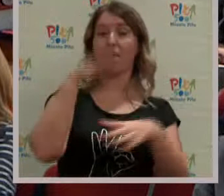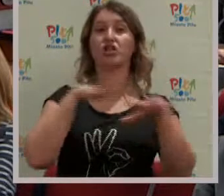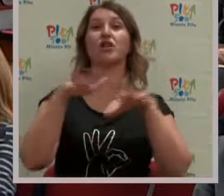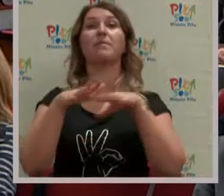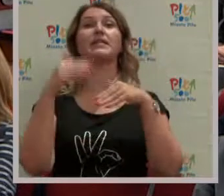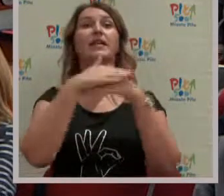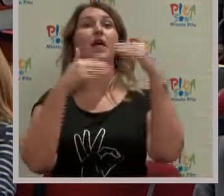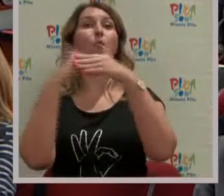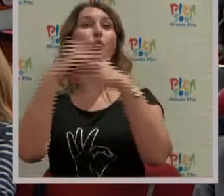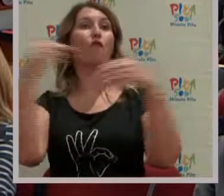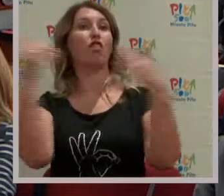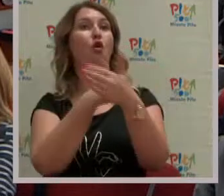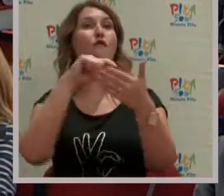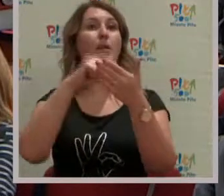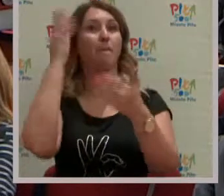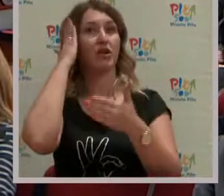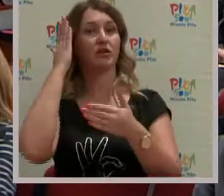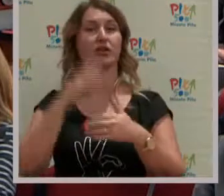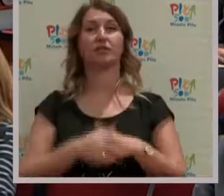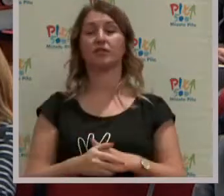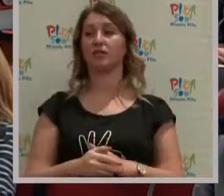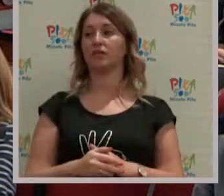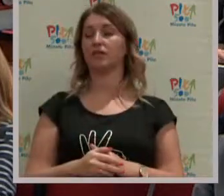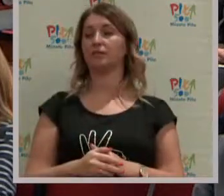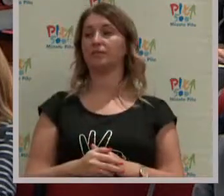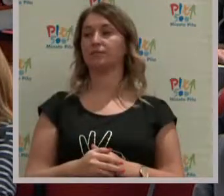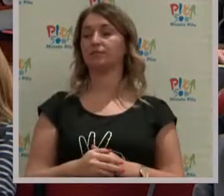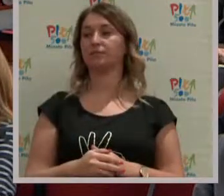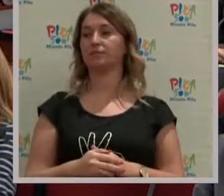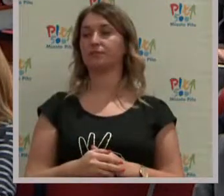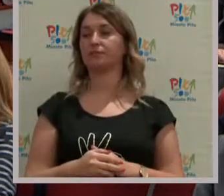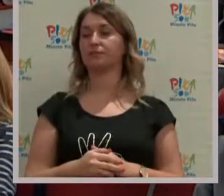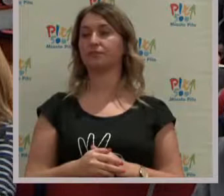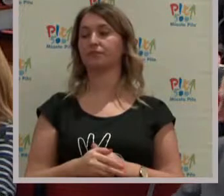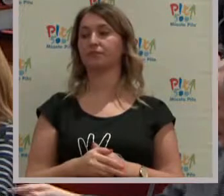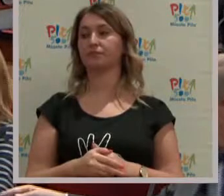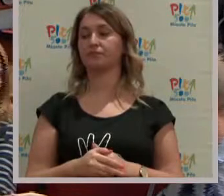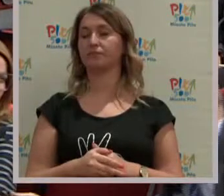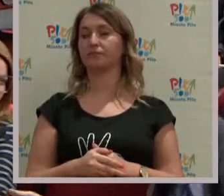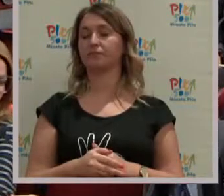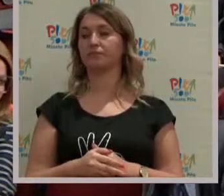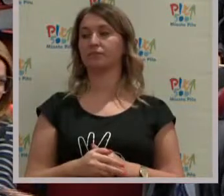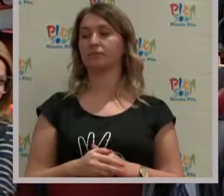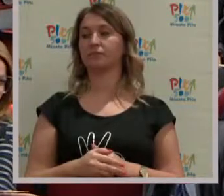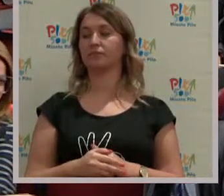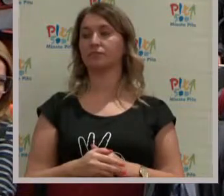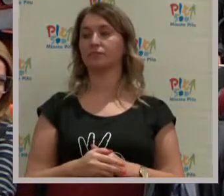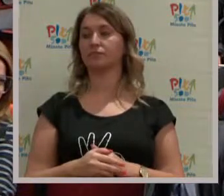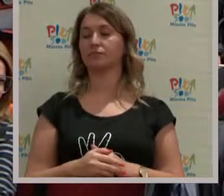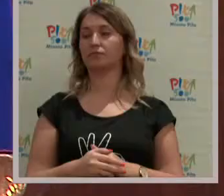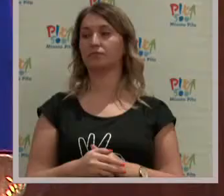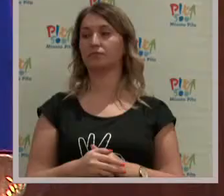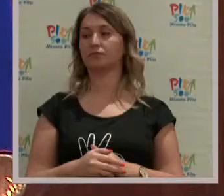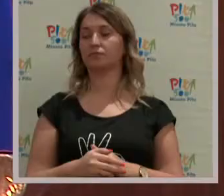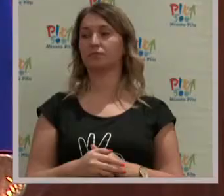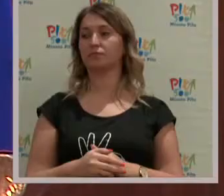o tym powiedzieć. Dwie to są lokalizacje, na których będzie prowadzona